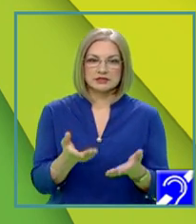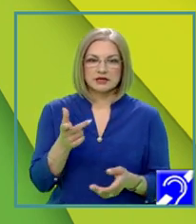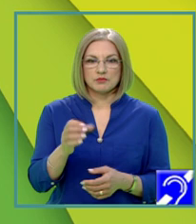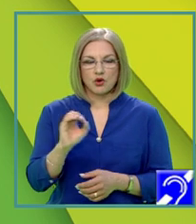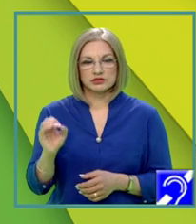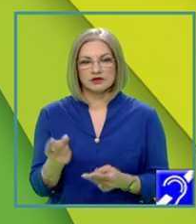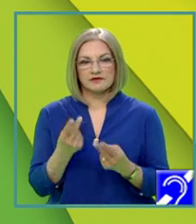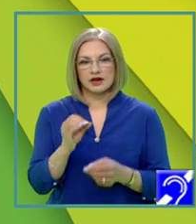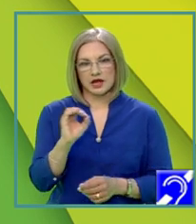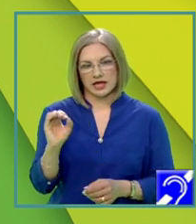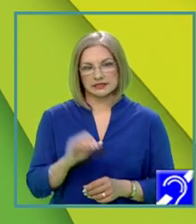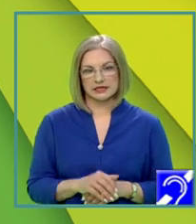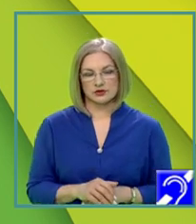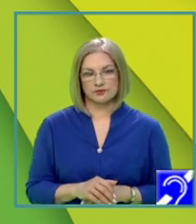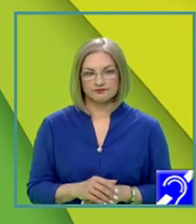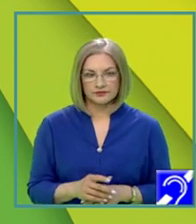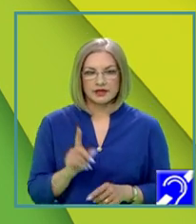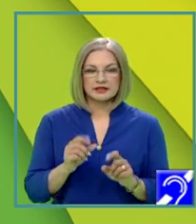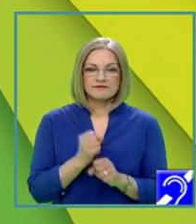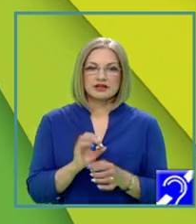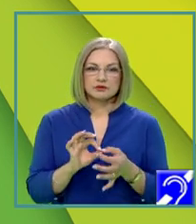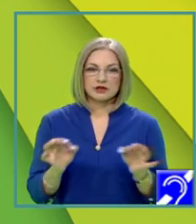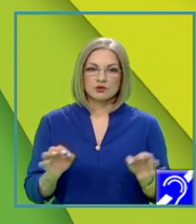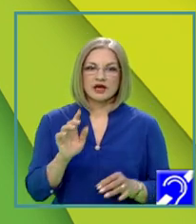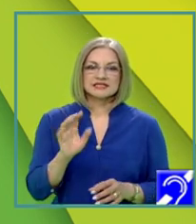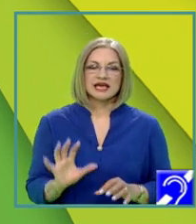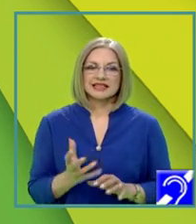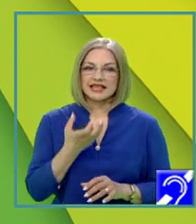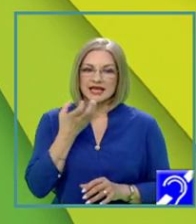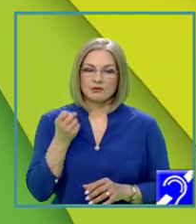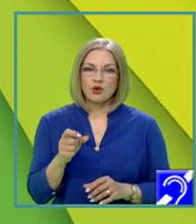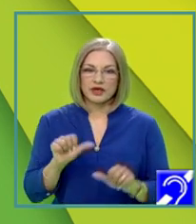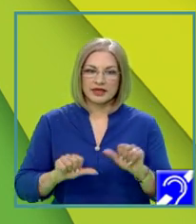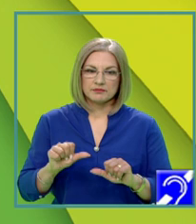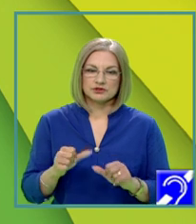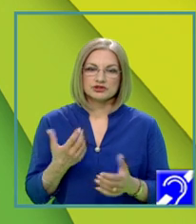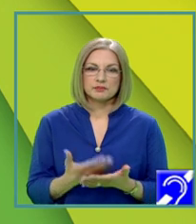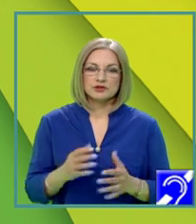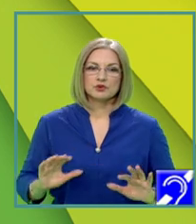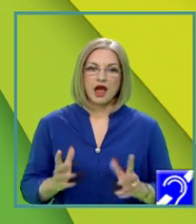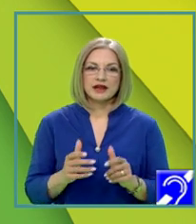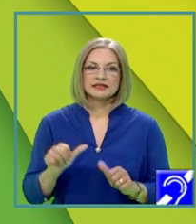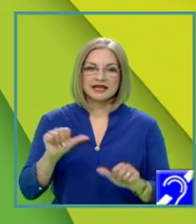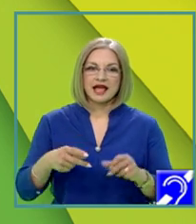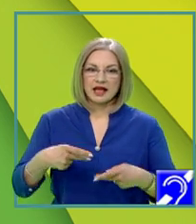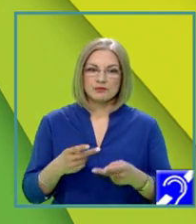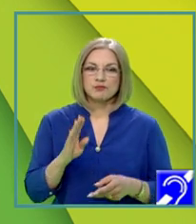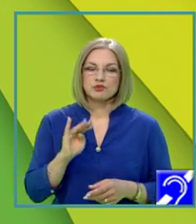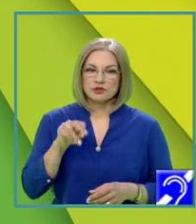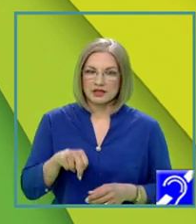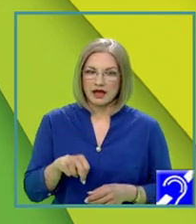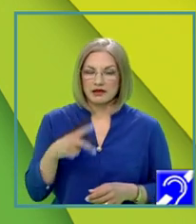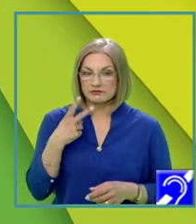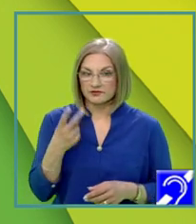valoarea zero conform ecuației termochimice va data din talpi a reacției de ardere normal butanului o deducem din ecuația